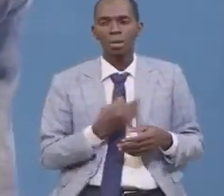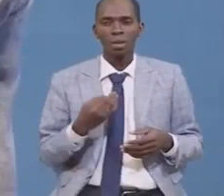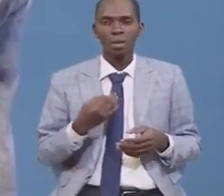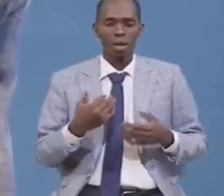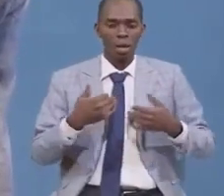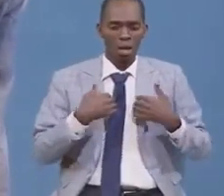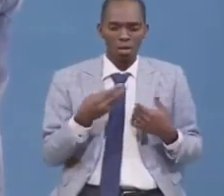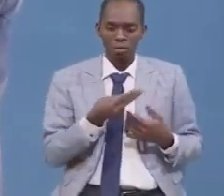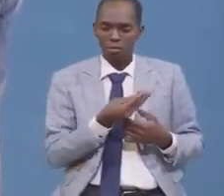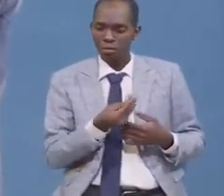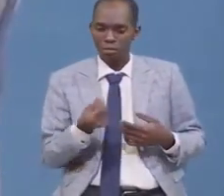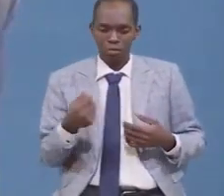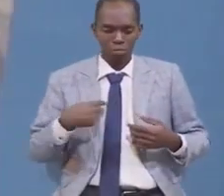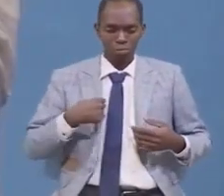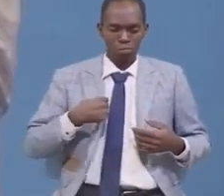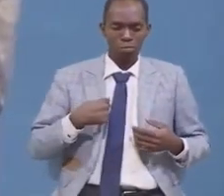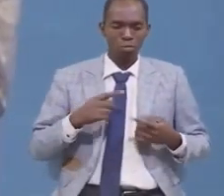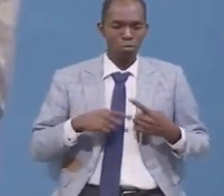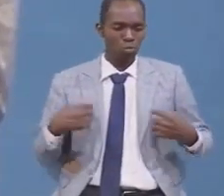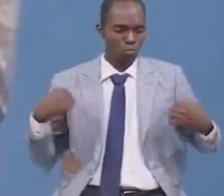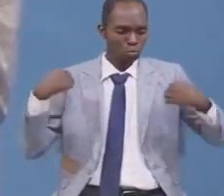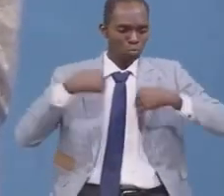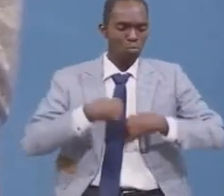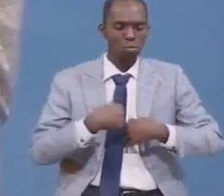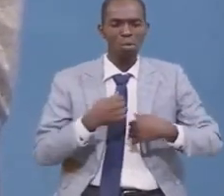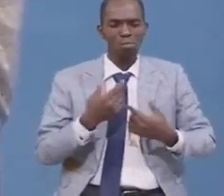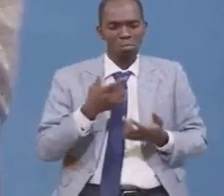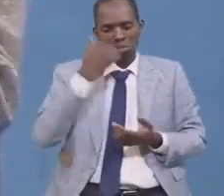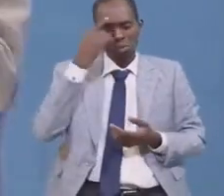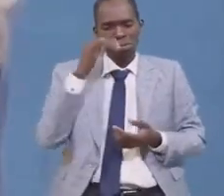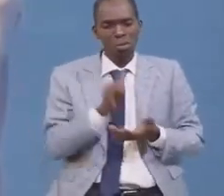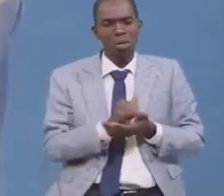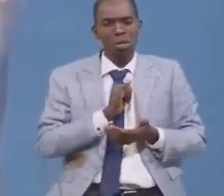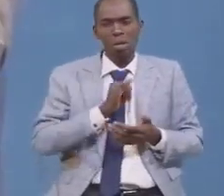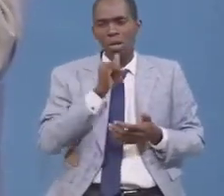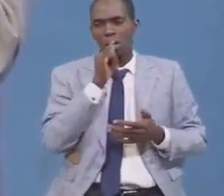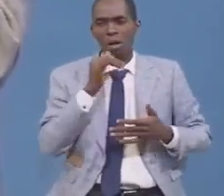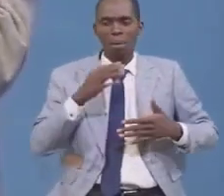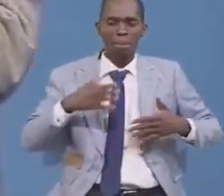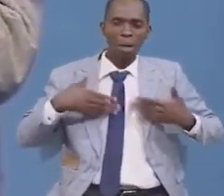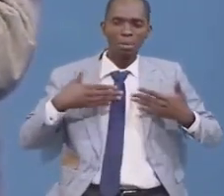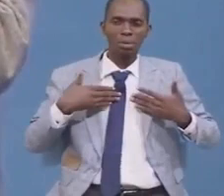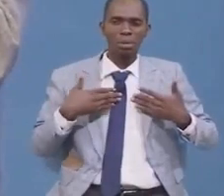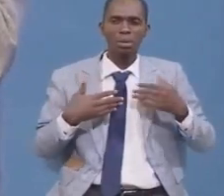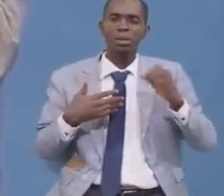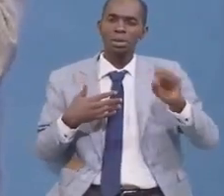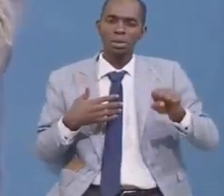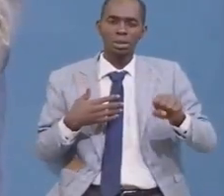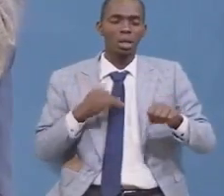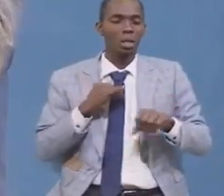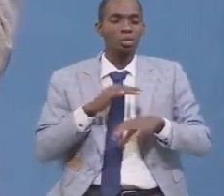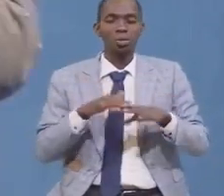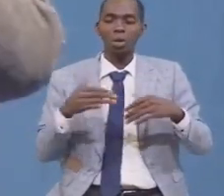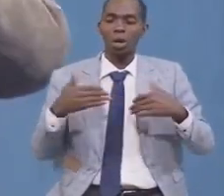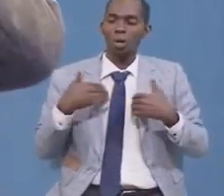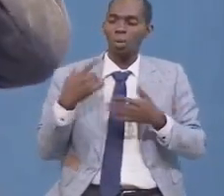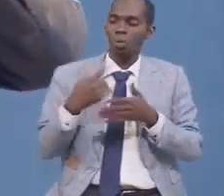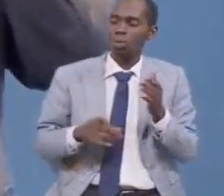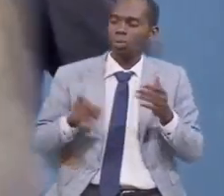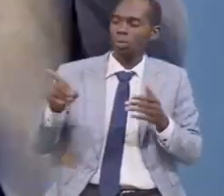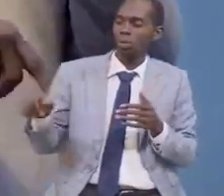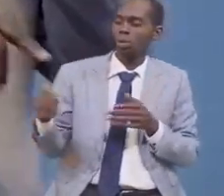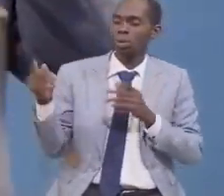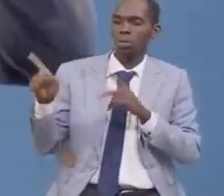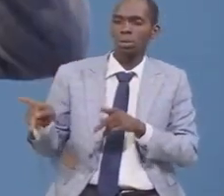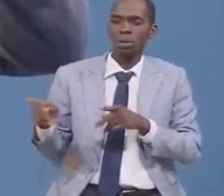close to put on my back I'm happy నాకు కొన్ని వస్త్రాలు ఉన్నాయి అయినా నేను సంతోషంగా ఉన్నాను I don't have what he has అతనికి ఉన్నది ఏదో నాకు లేదు